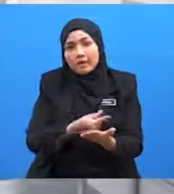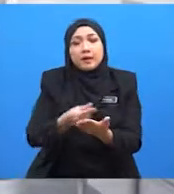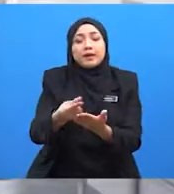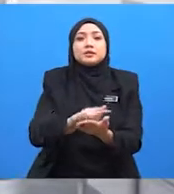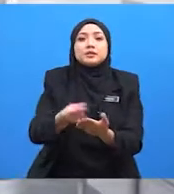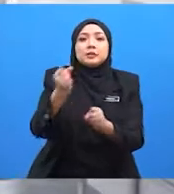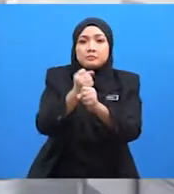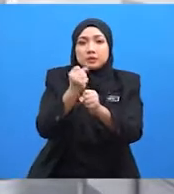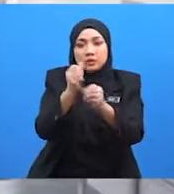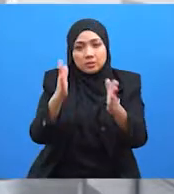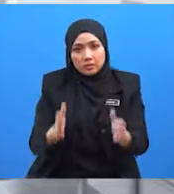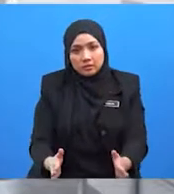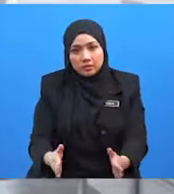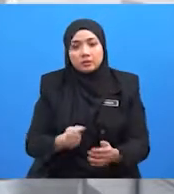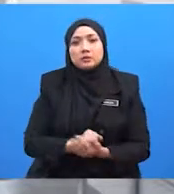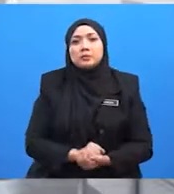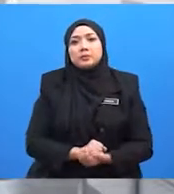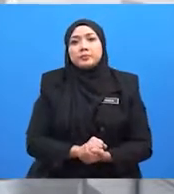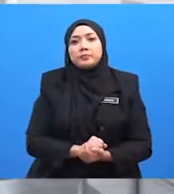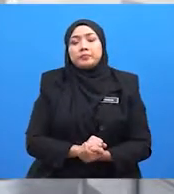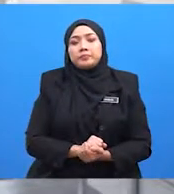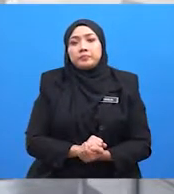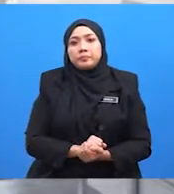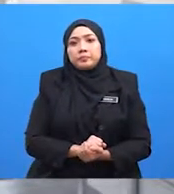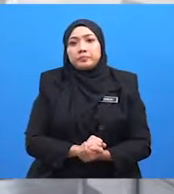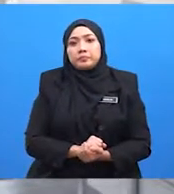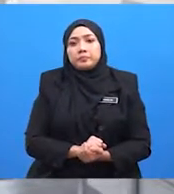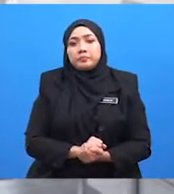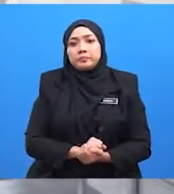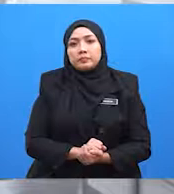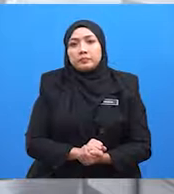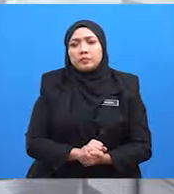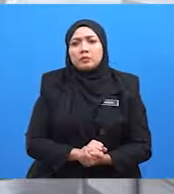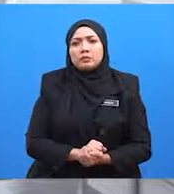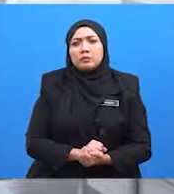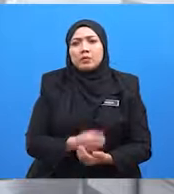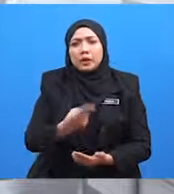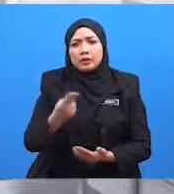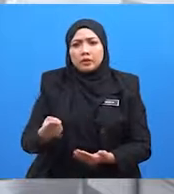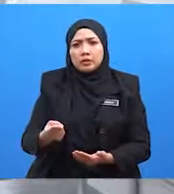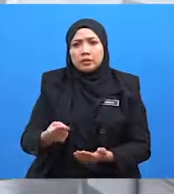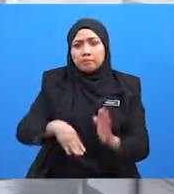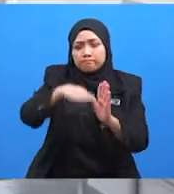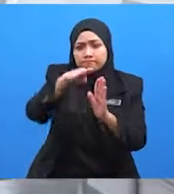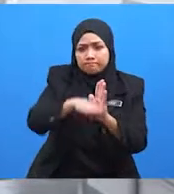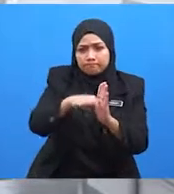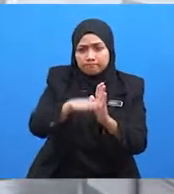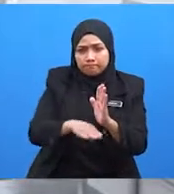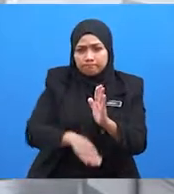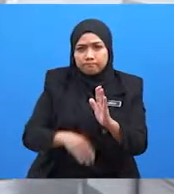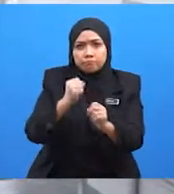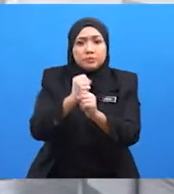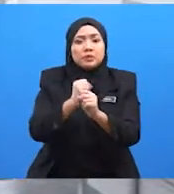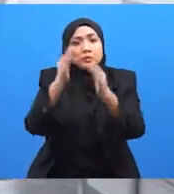Hal ini menyebabkan majikan terpaksa mengurangkan bilangan pekerja. Inilah situasi